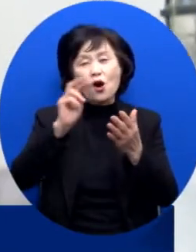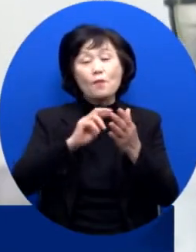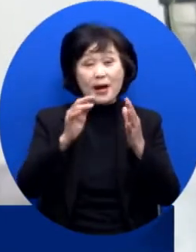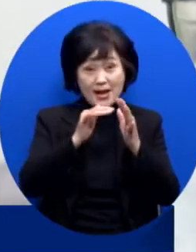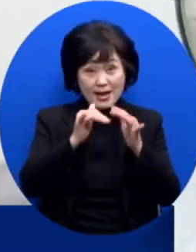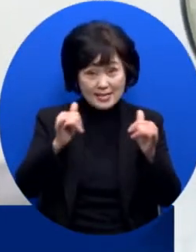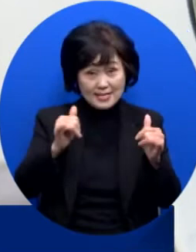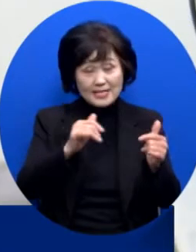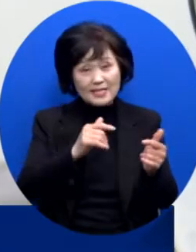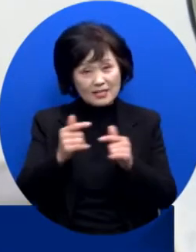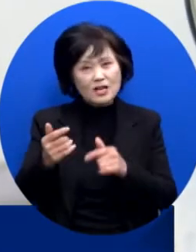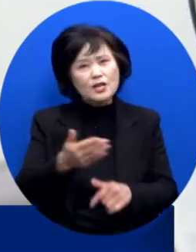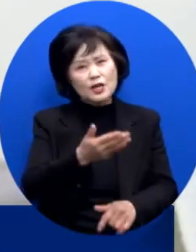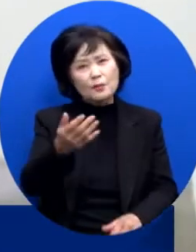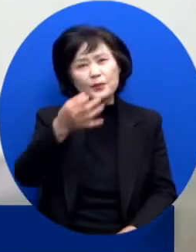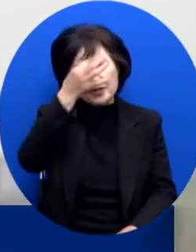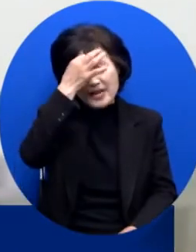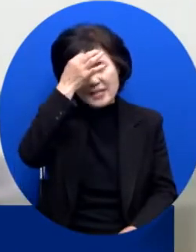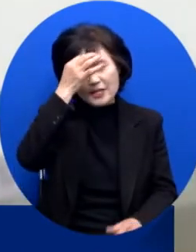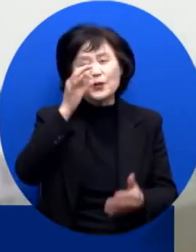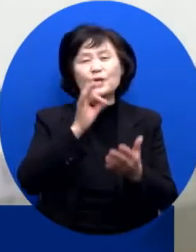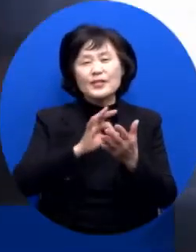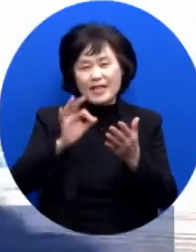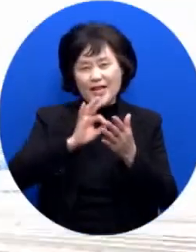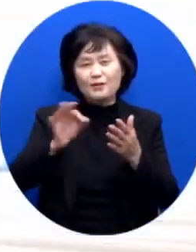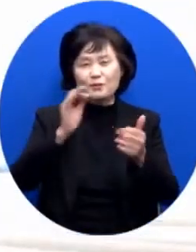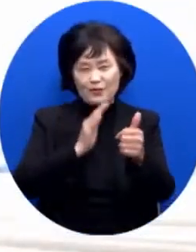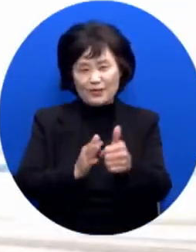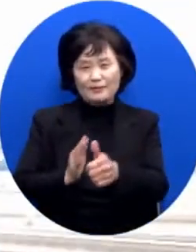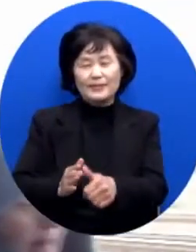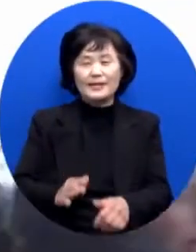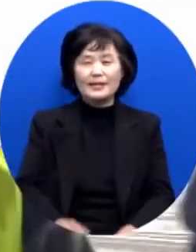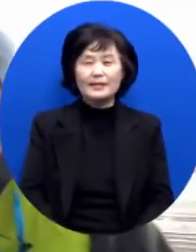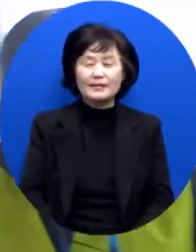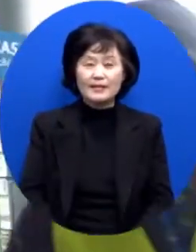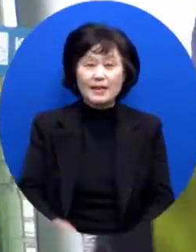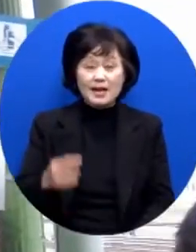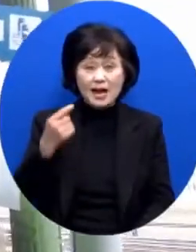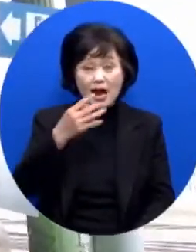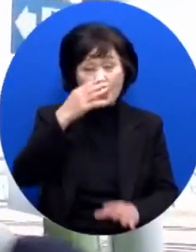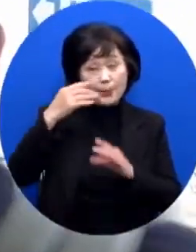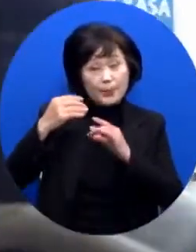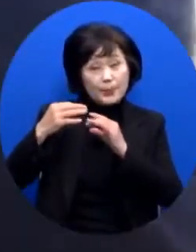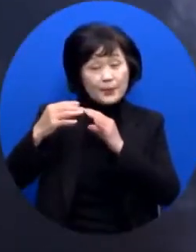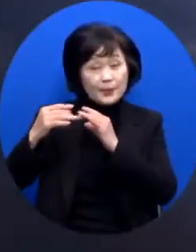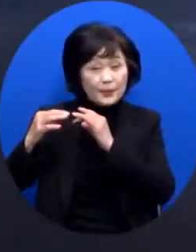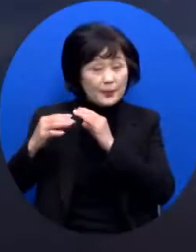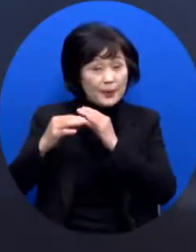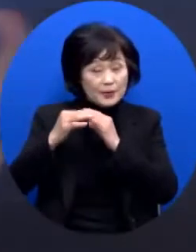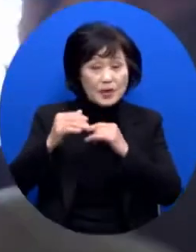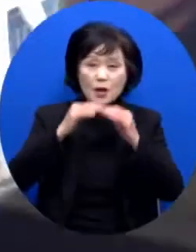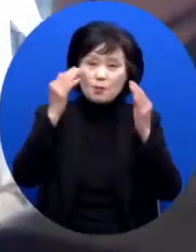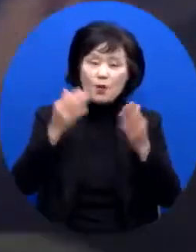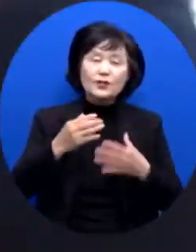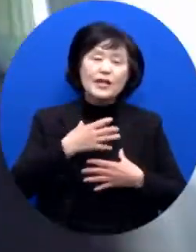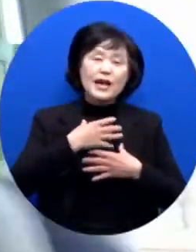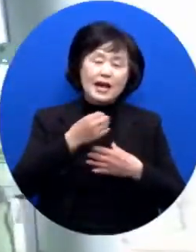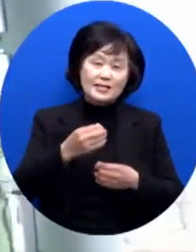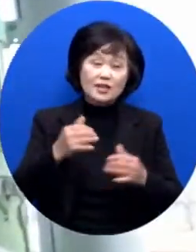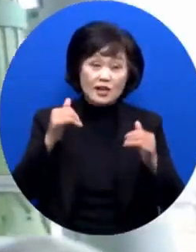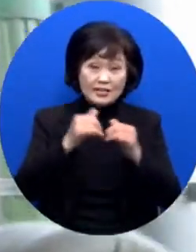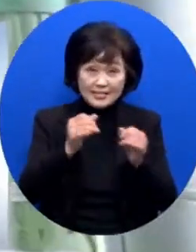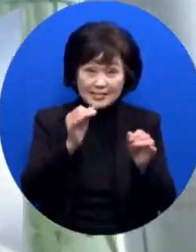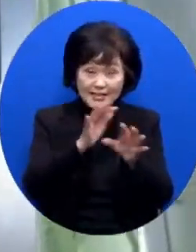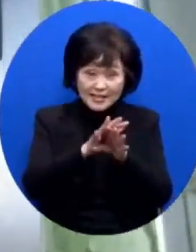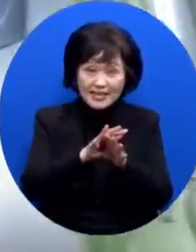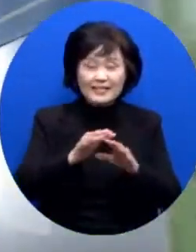이때야말로 여러분들의 재능을 사용할 때입니다. 아름다운 플루트 선율이 모두의 안전과 전쟁 없는 평화로운